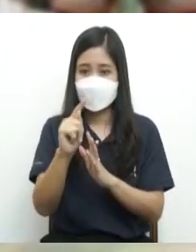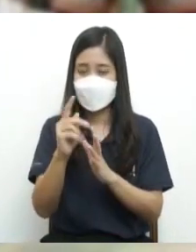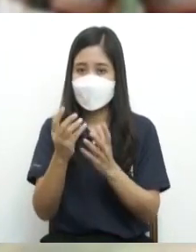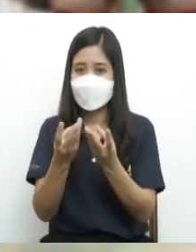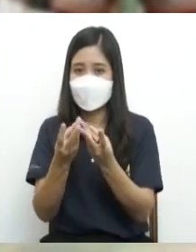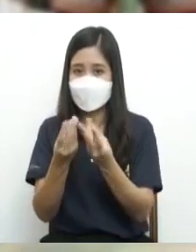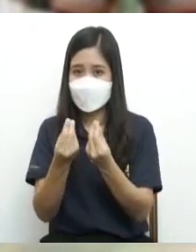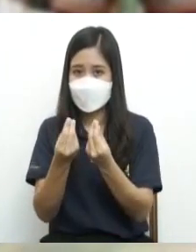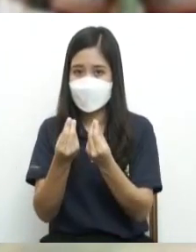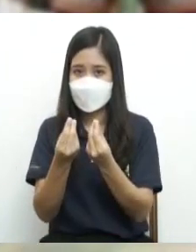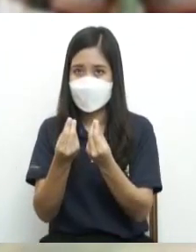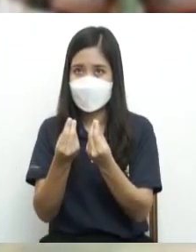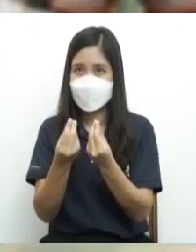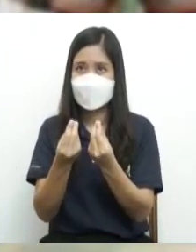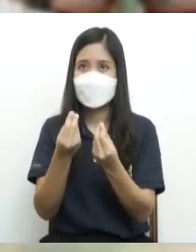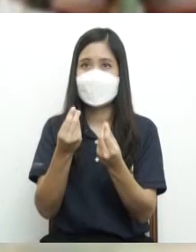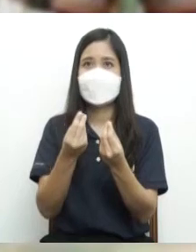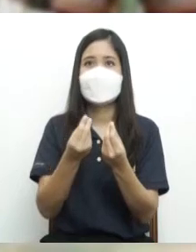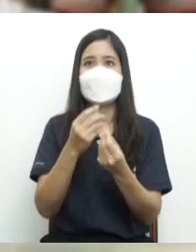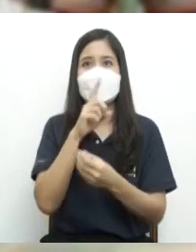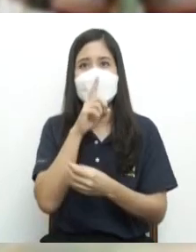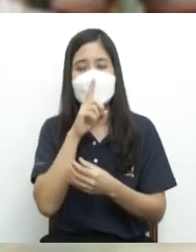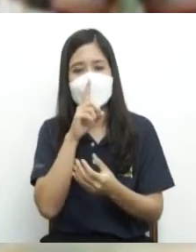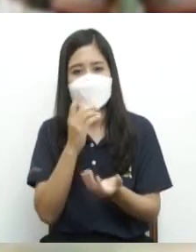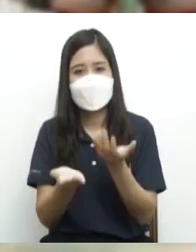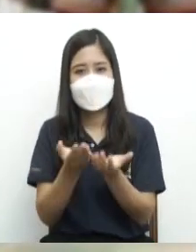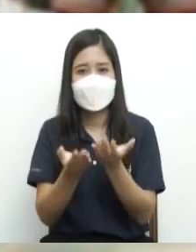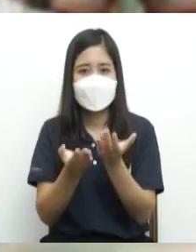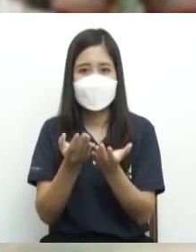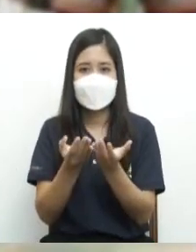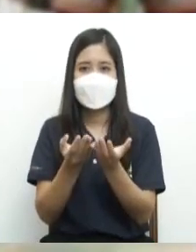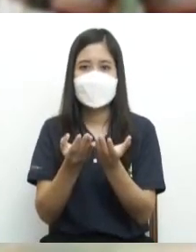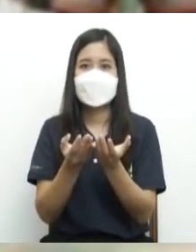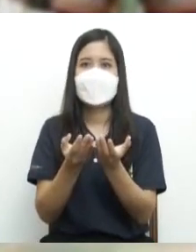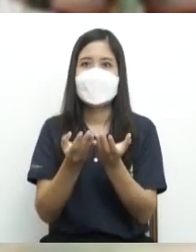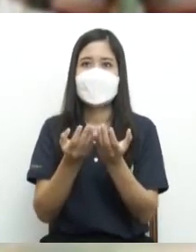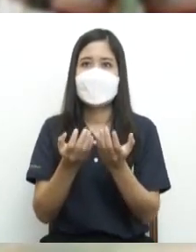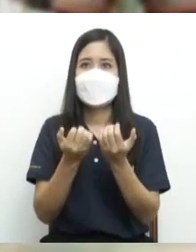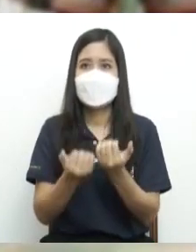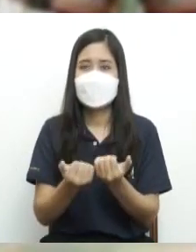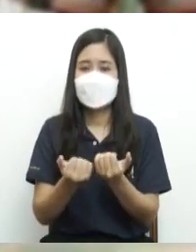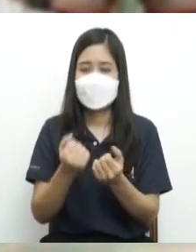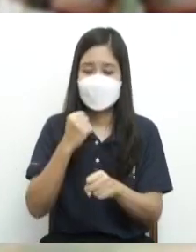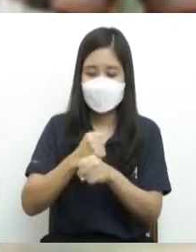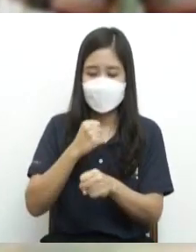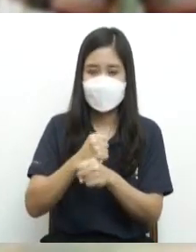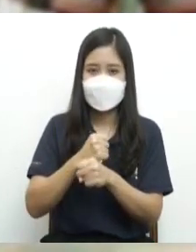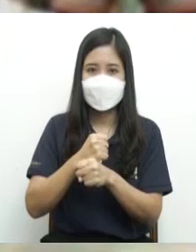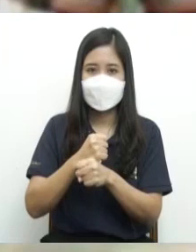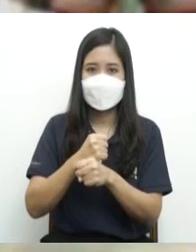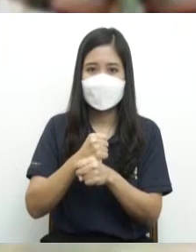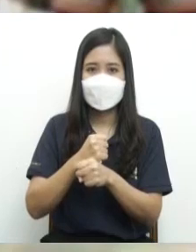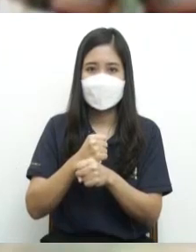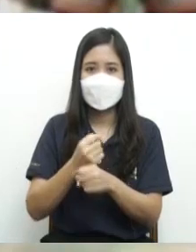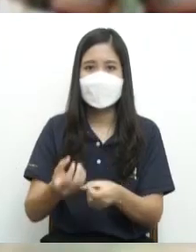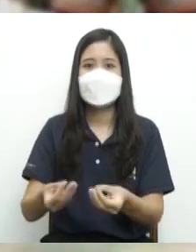ามีแสงมีไฟฉายหรือมีอะไรก็แล้วแต่ส่องสว่างมาเจอตัวมันก็ย่อมปรากฏเงาถ้าตัวเ